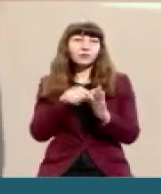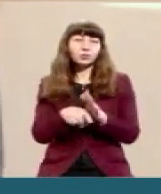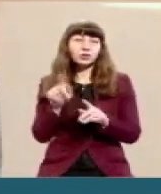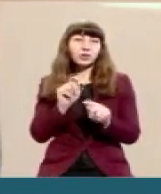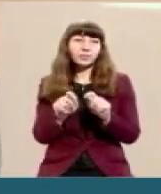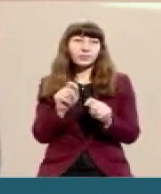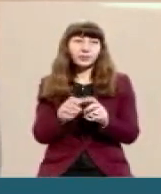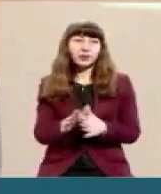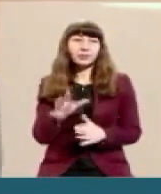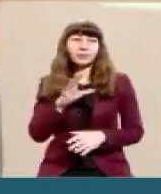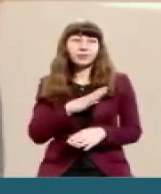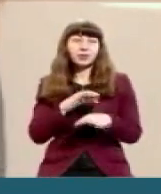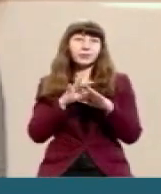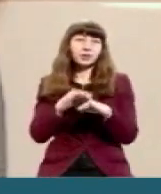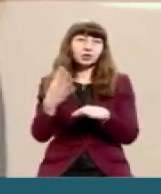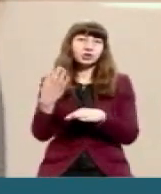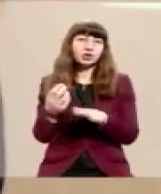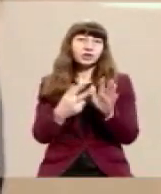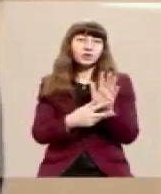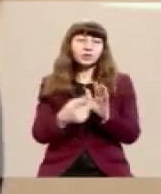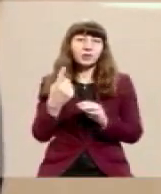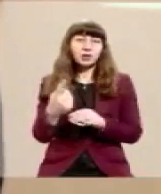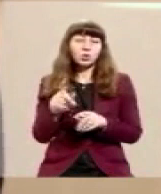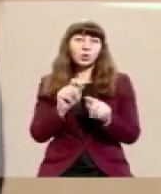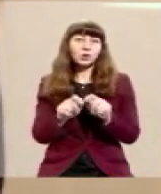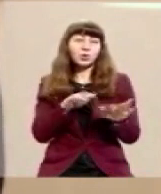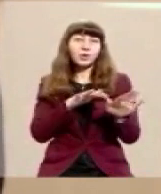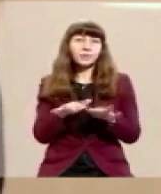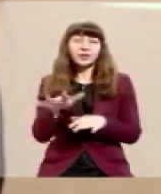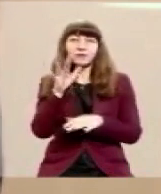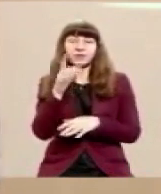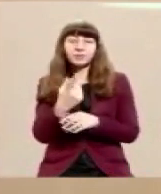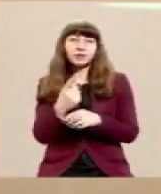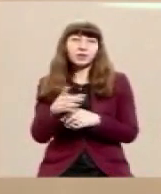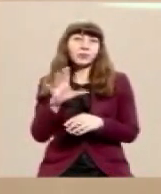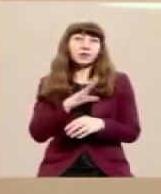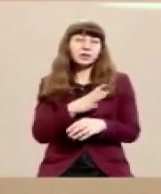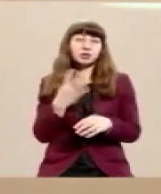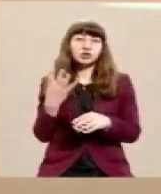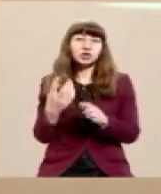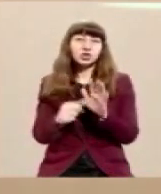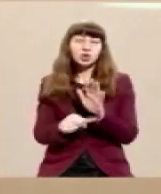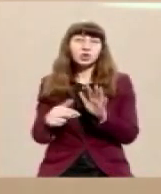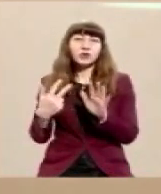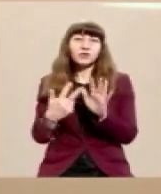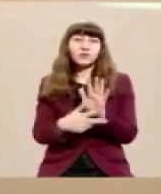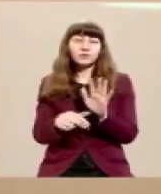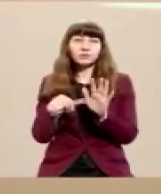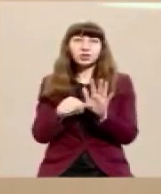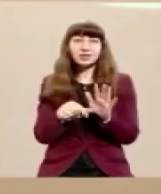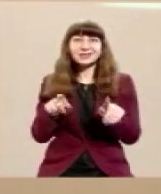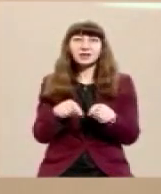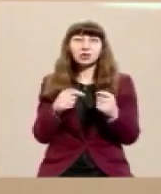контроля МИУ проведено 481 контрольное мероприятие, в ходе которого выявлено 636 нарушений, что на 24%